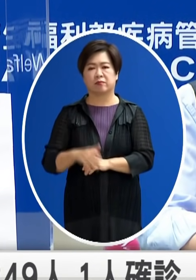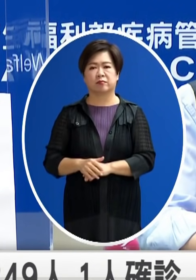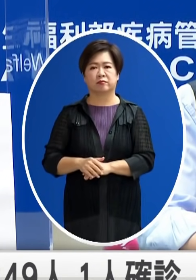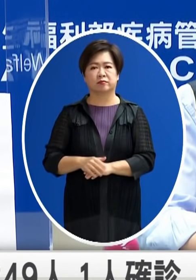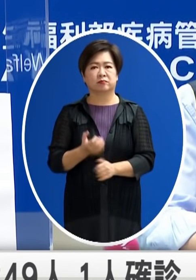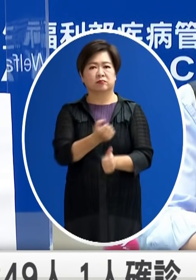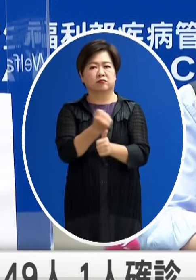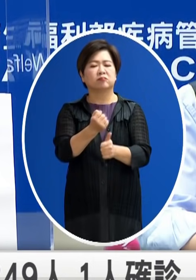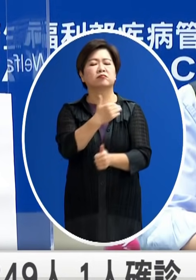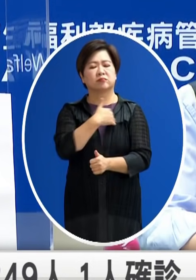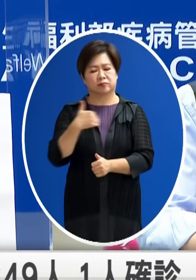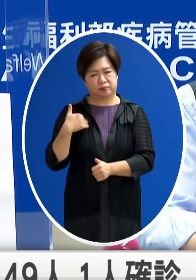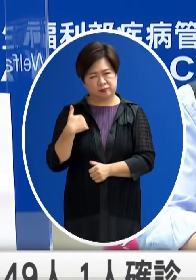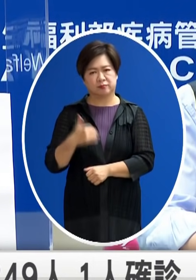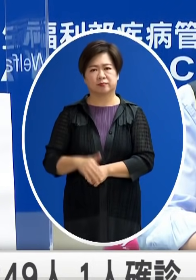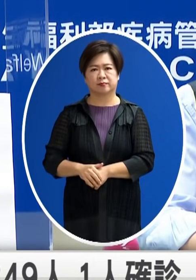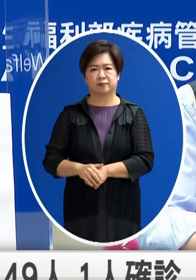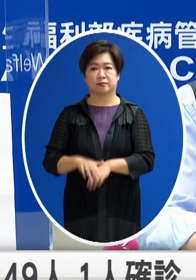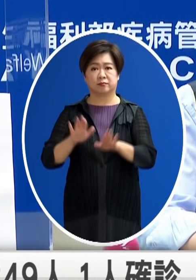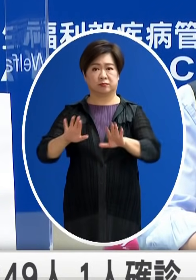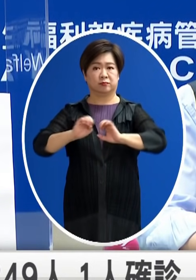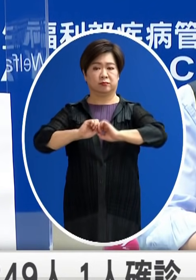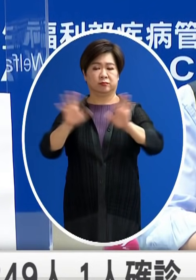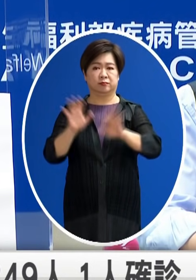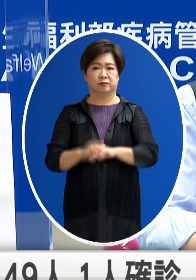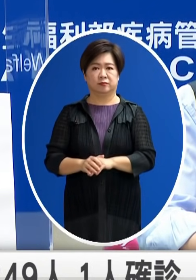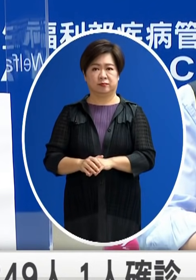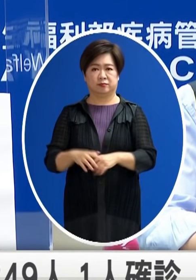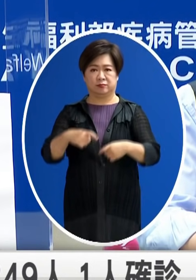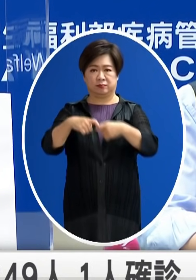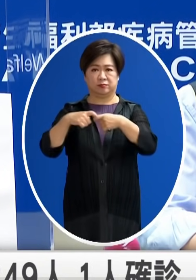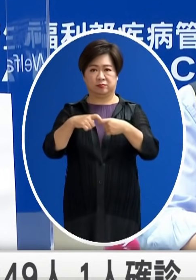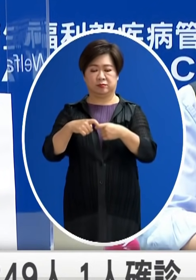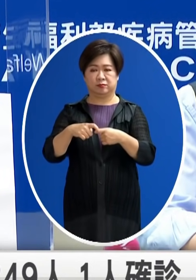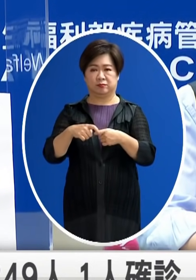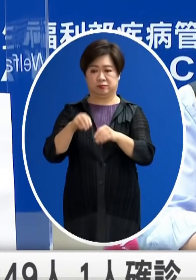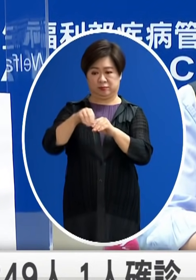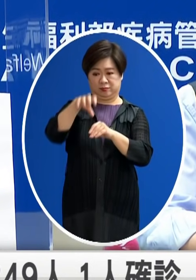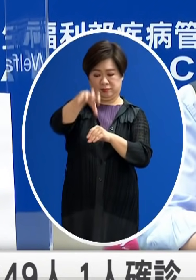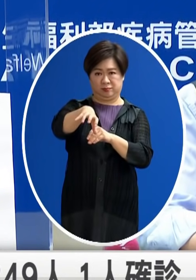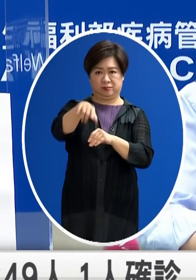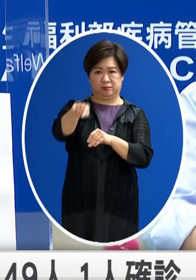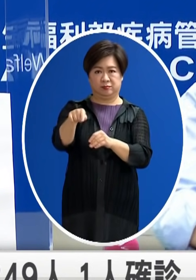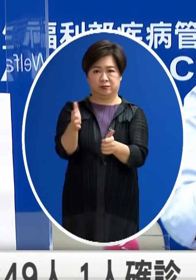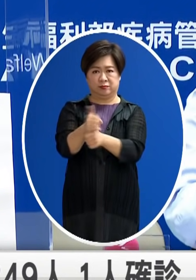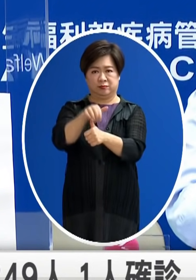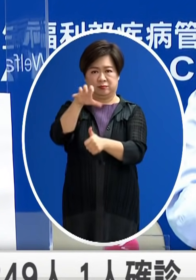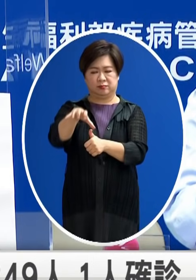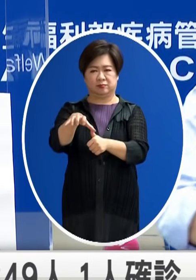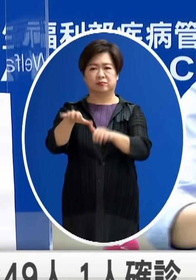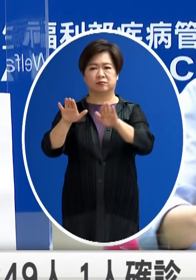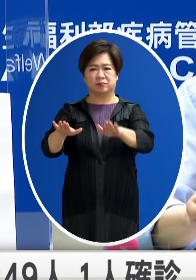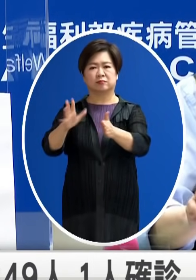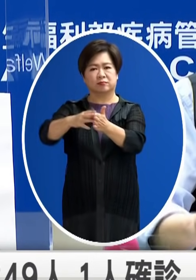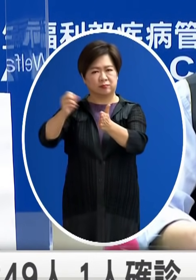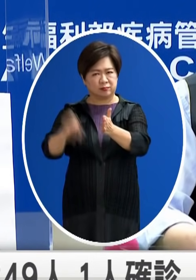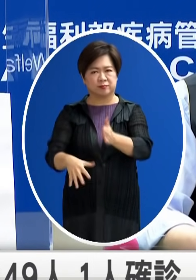疫情控制住。所以我们也宣布，就联合指挥哈前进指挥所，我们今天就解